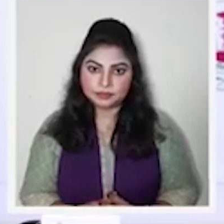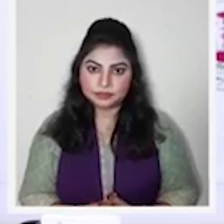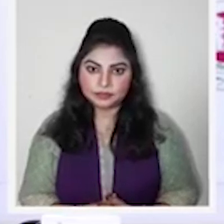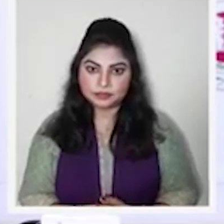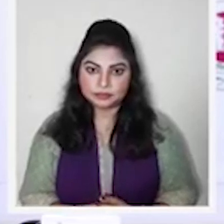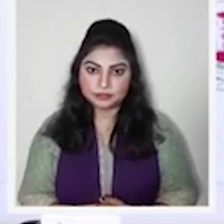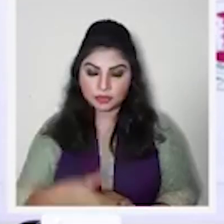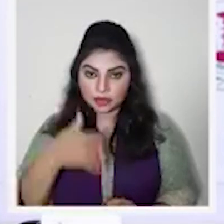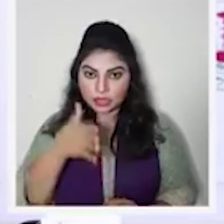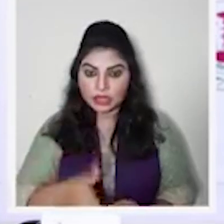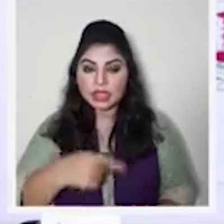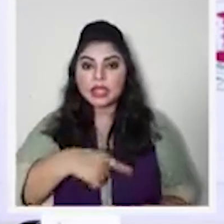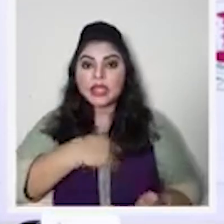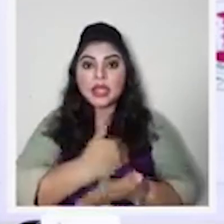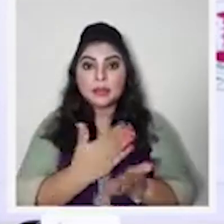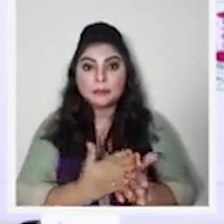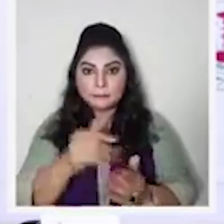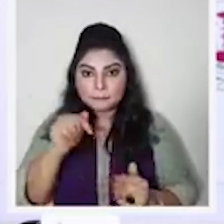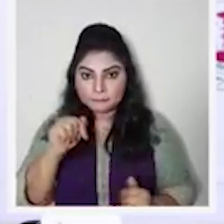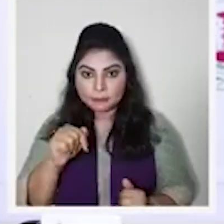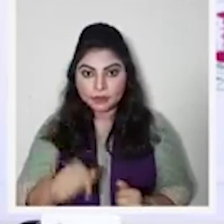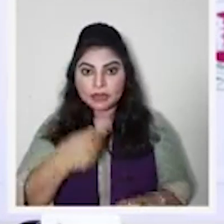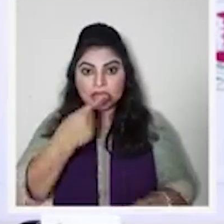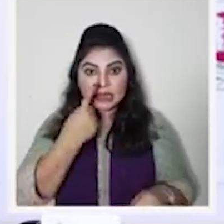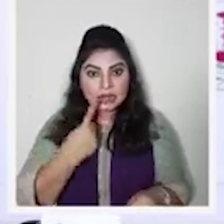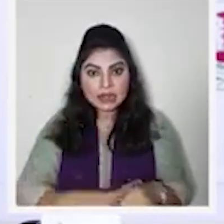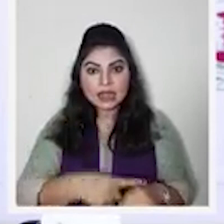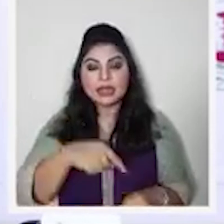3 জন, ময়মনসিংহ এবং বরিশাল বিভাগে 1 জন করে।